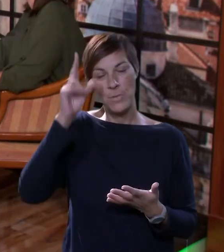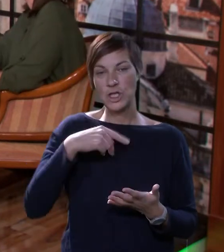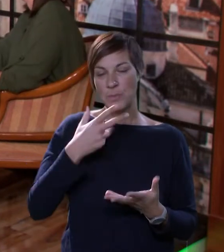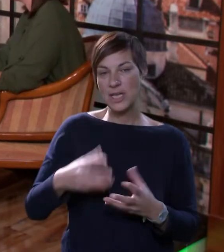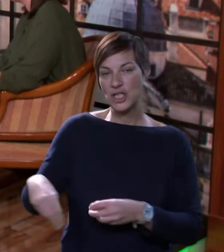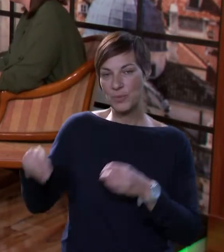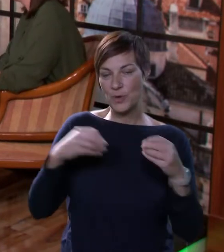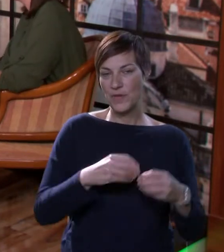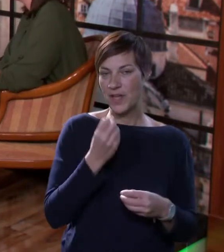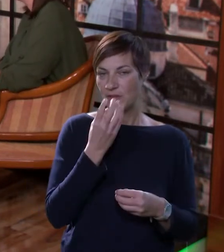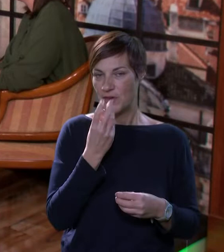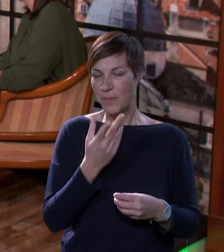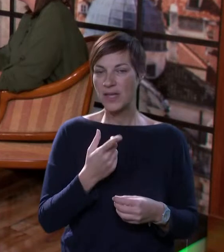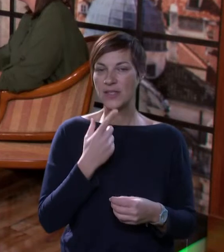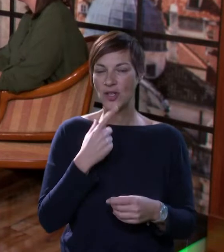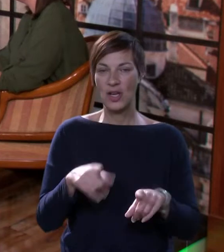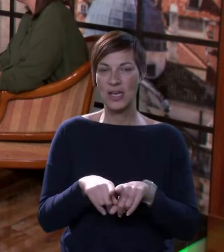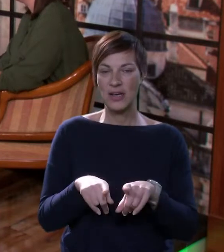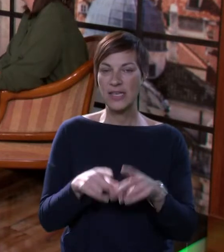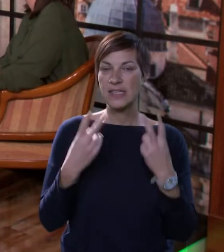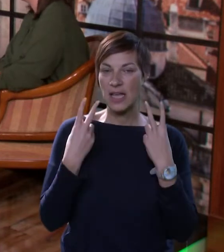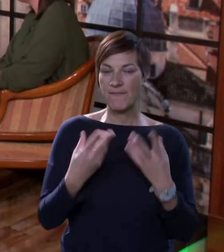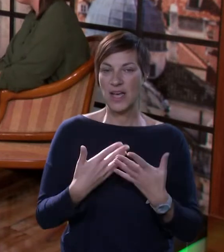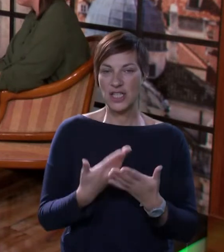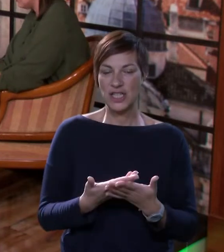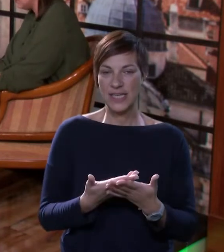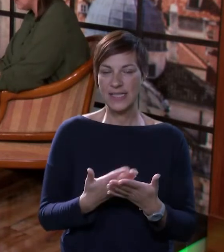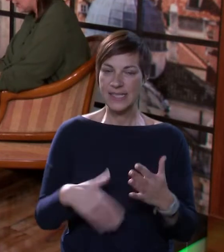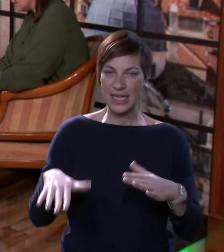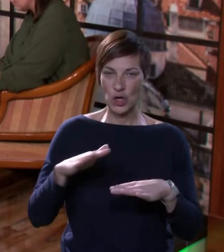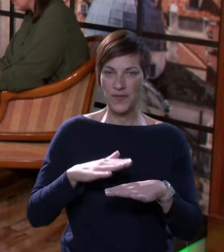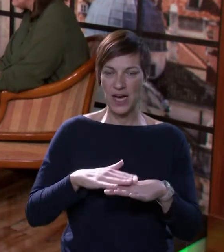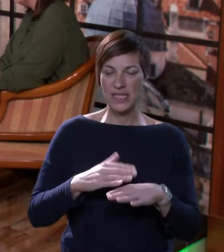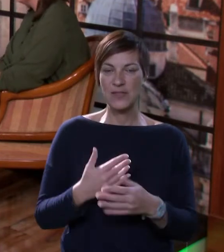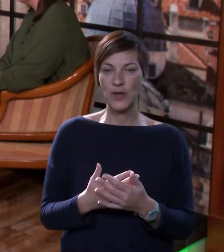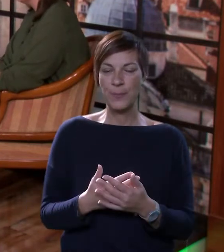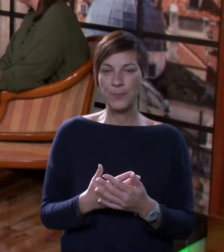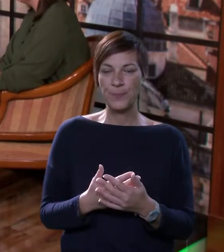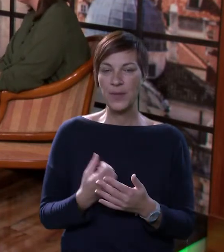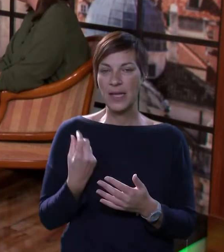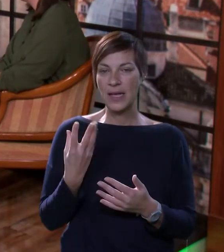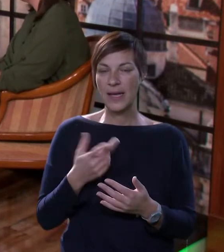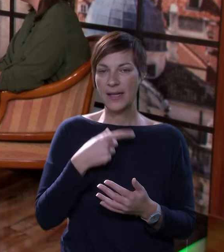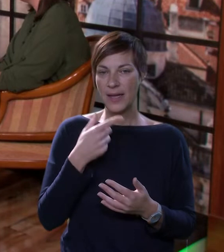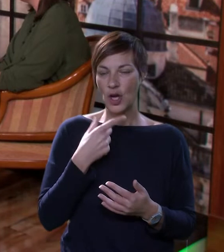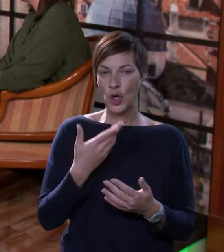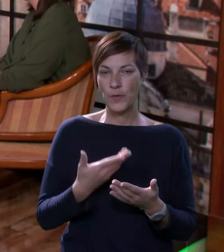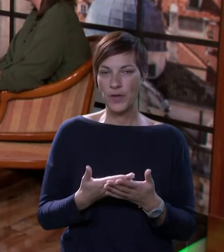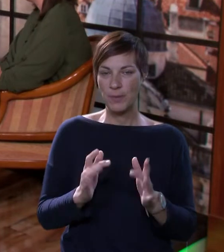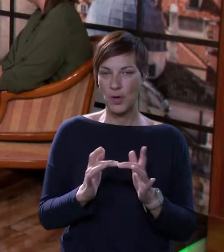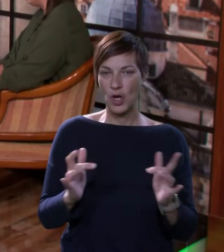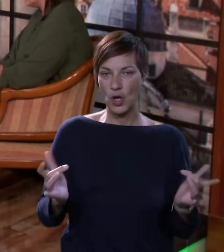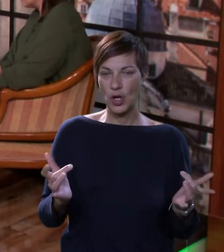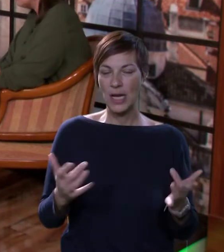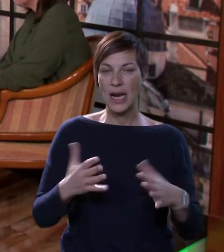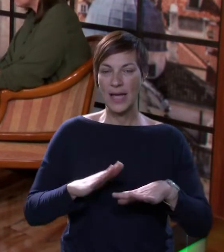reći, tu povratnu informaciju koliko je ista bitna i za njihov razvoj. Kada govorimo o